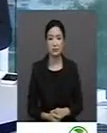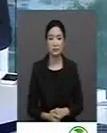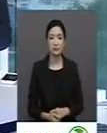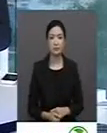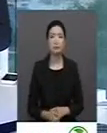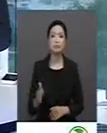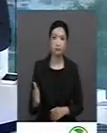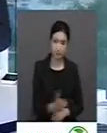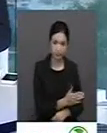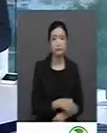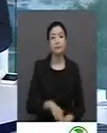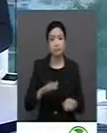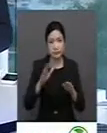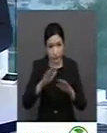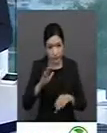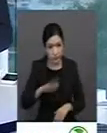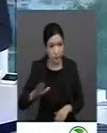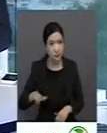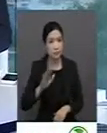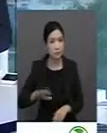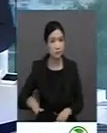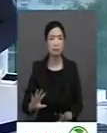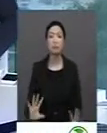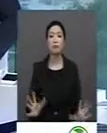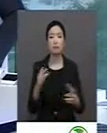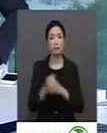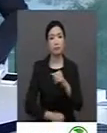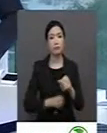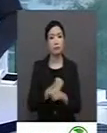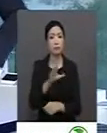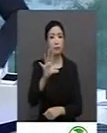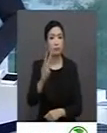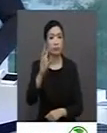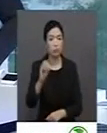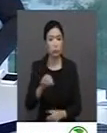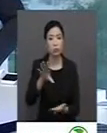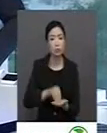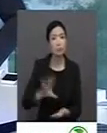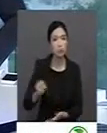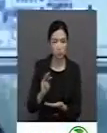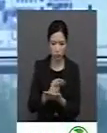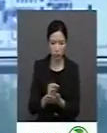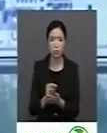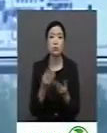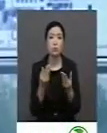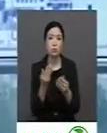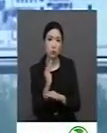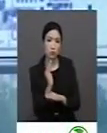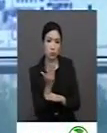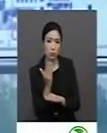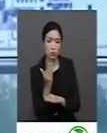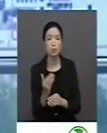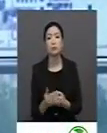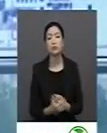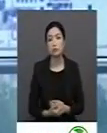มาที่เรื่องของเด็กหายครับมีรายงานเด็กหายปี60นะครับเป็นข้อมูลมาจากมูลนิธิกระจกเงาฮะเข้ามาเปิดเผย